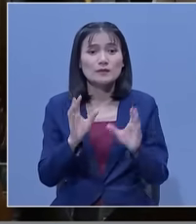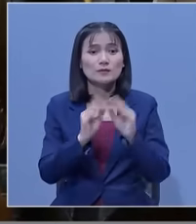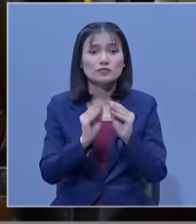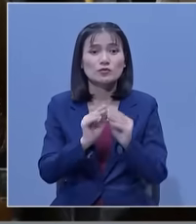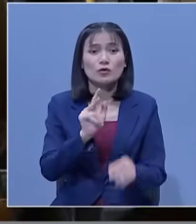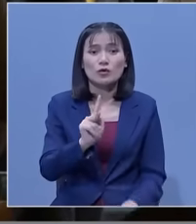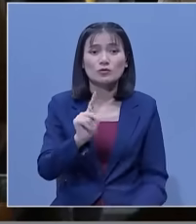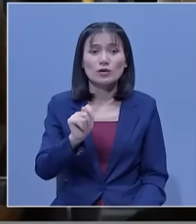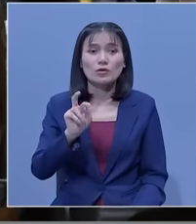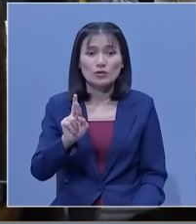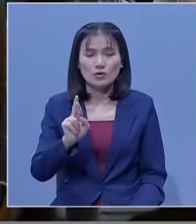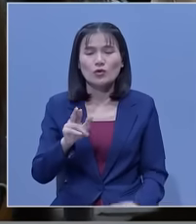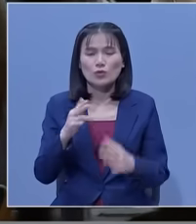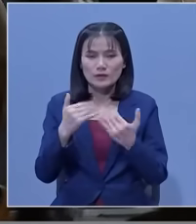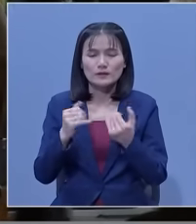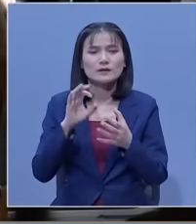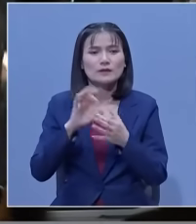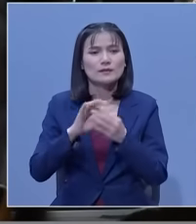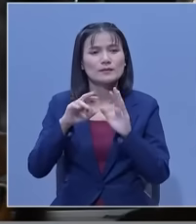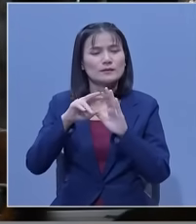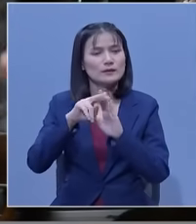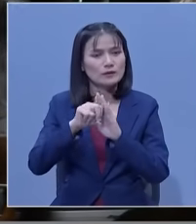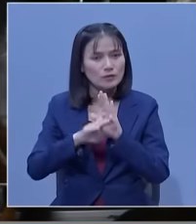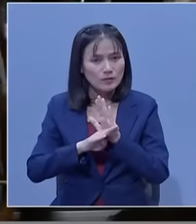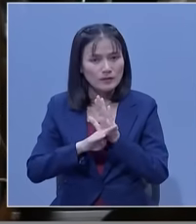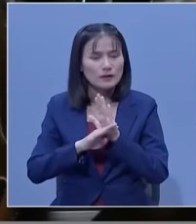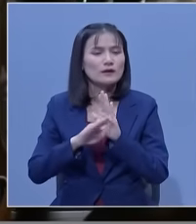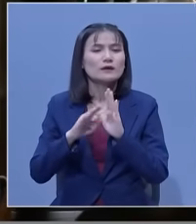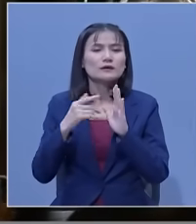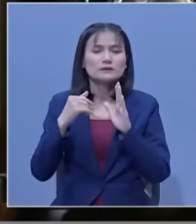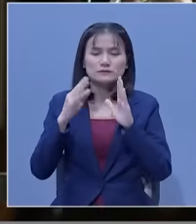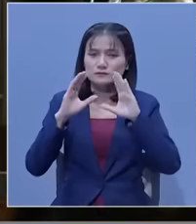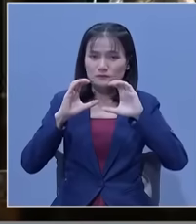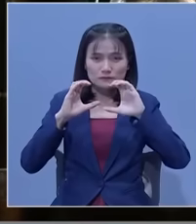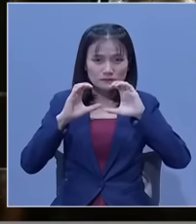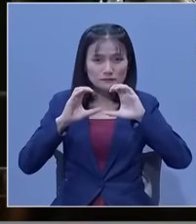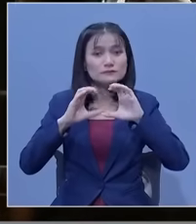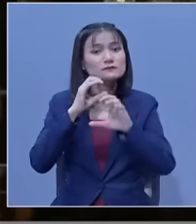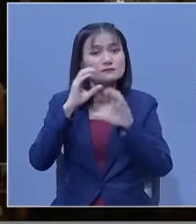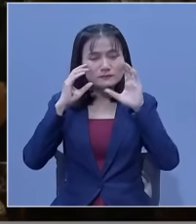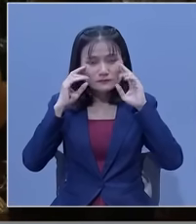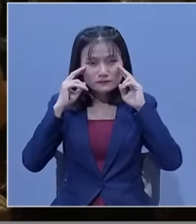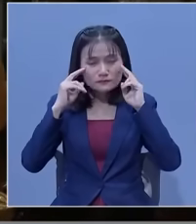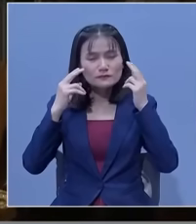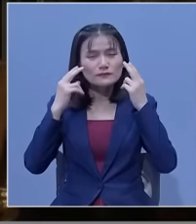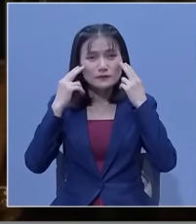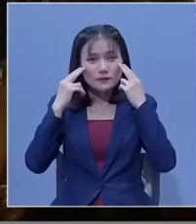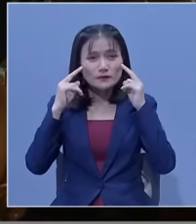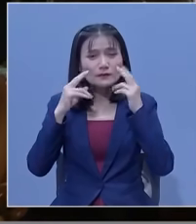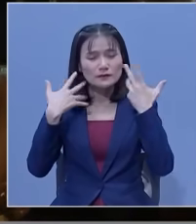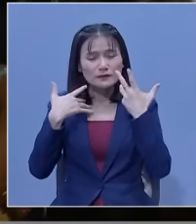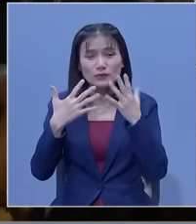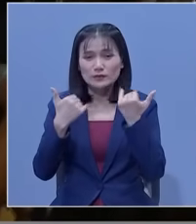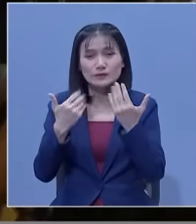มีการมอบนโยบายบริหารราชการตำรวจก็เน้นย้ำบอกว่าเดี๋ยวหลังจากนี้เนี่ยต้องสามัคคคีกันนะไม่มีการแบ่ง